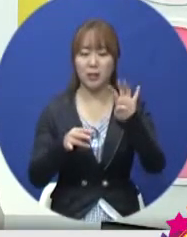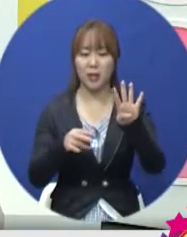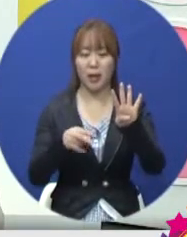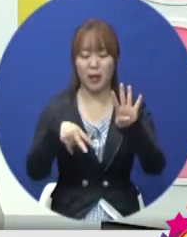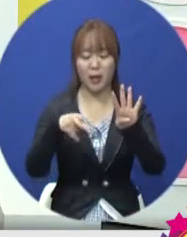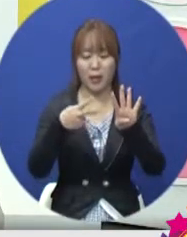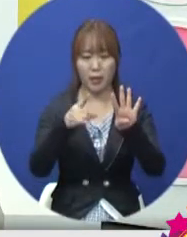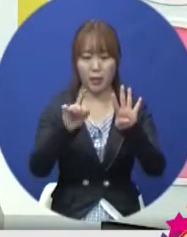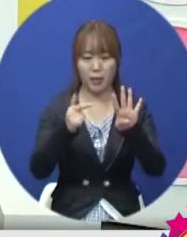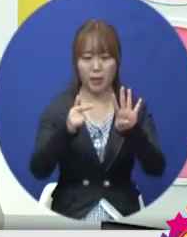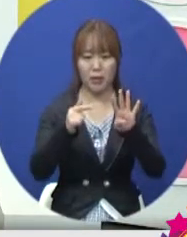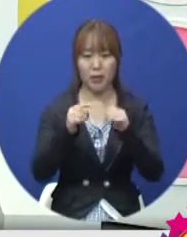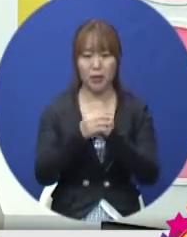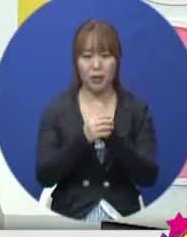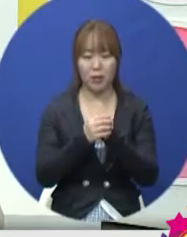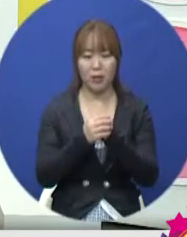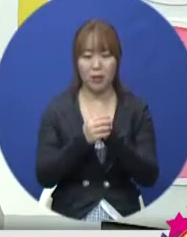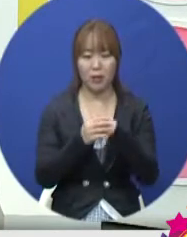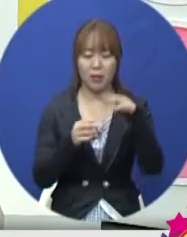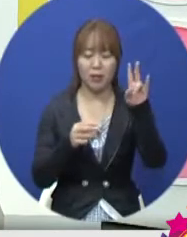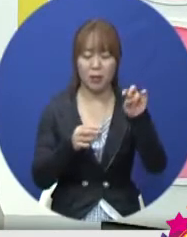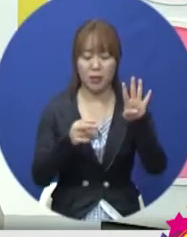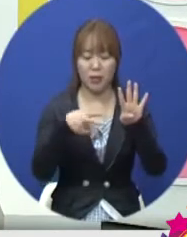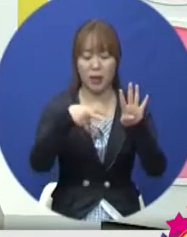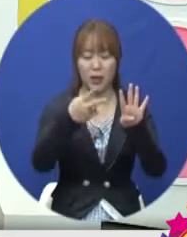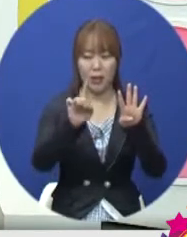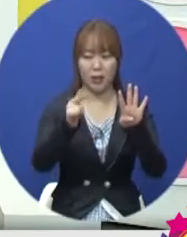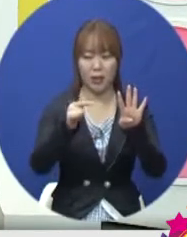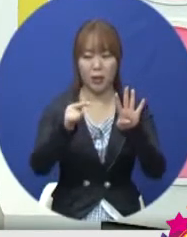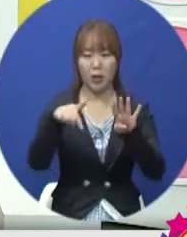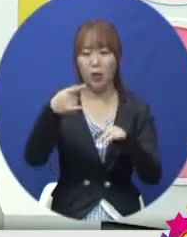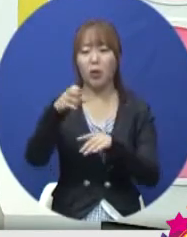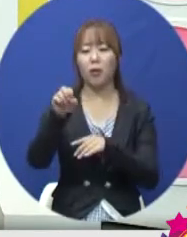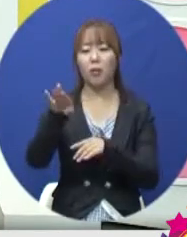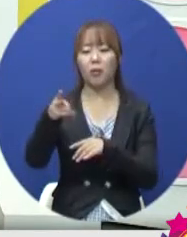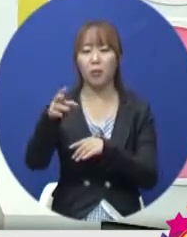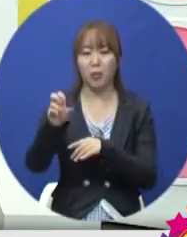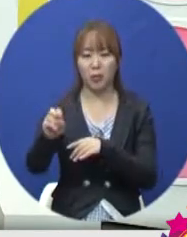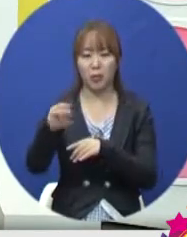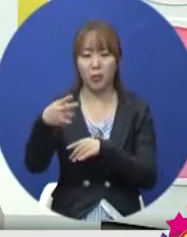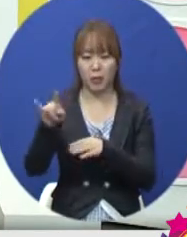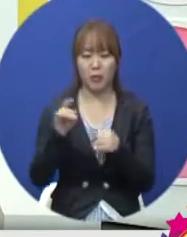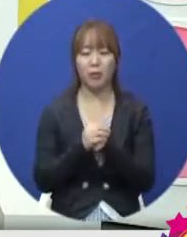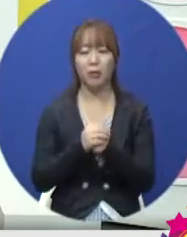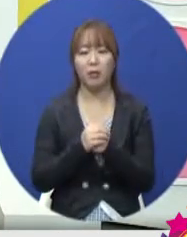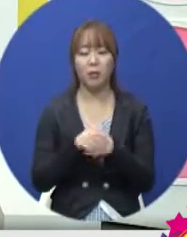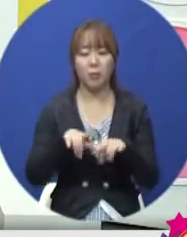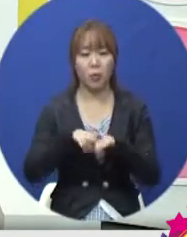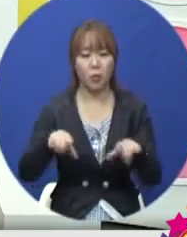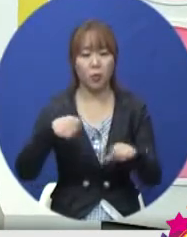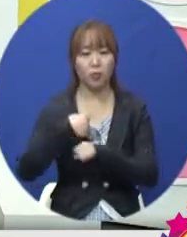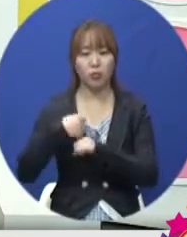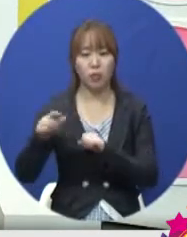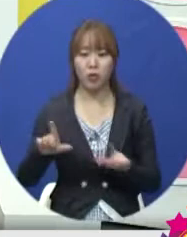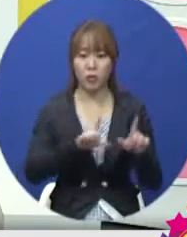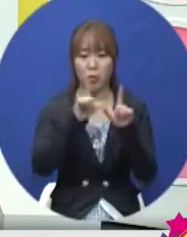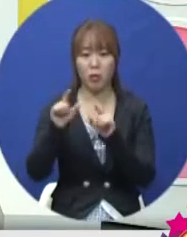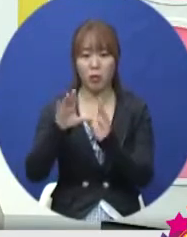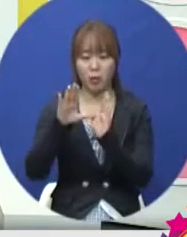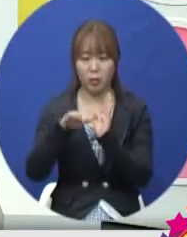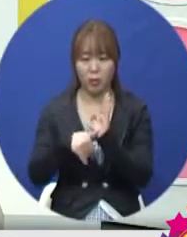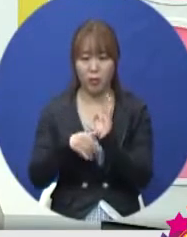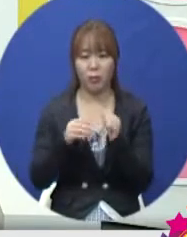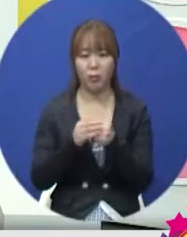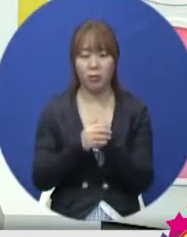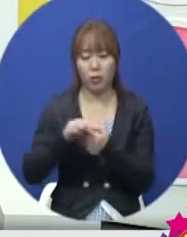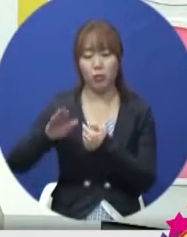다시 한번. 공병. 24단 공병대. 예. 24단 공병대. 야, 아버님 예. 보통 이 군대 생활할 때요.